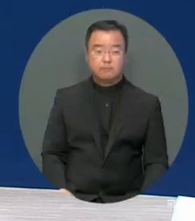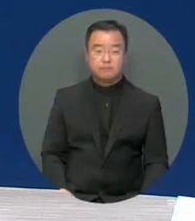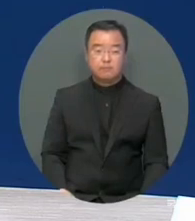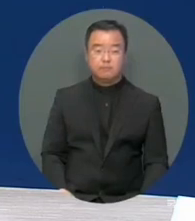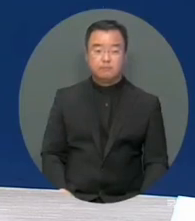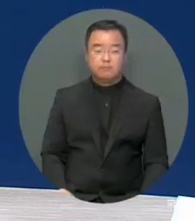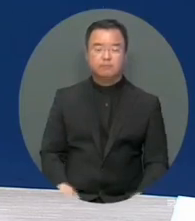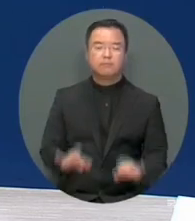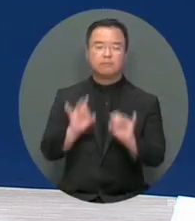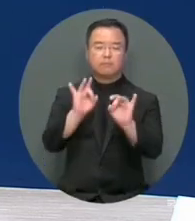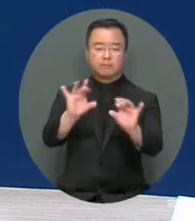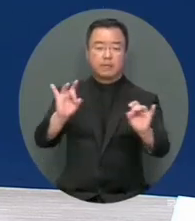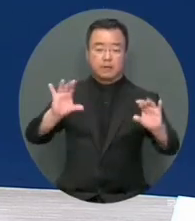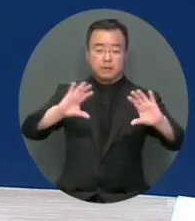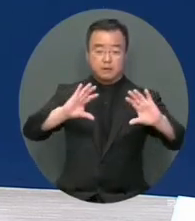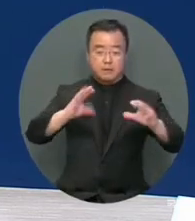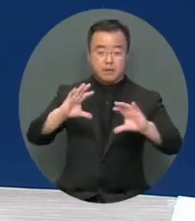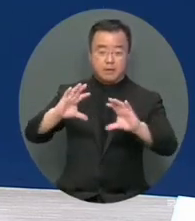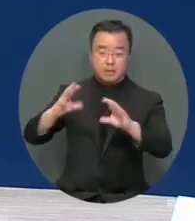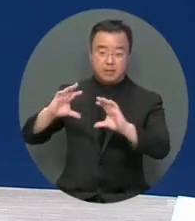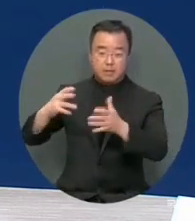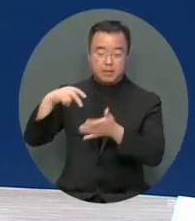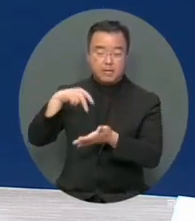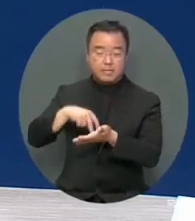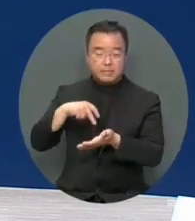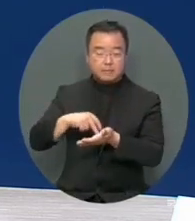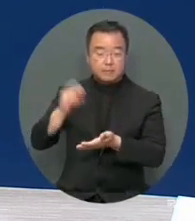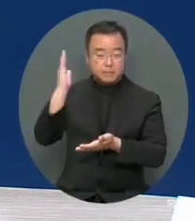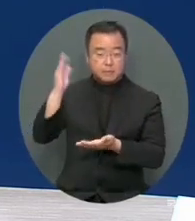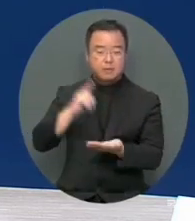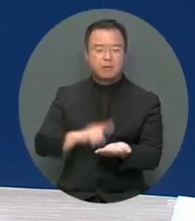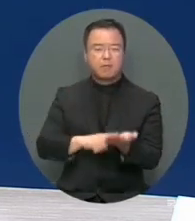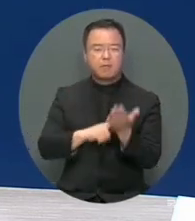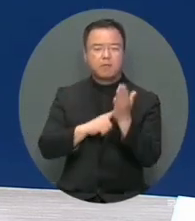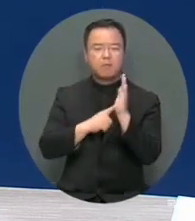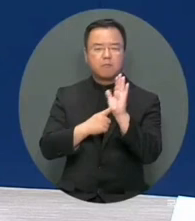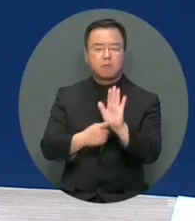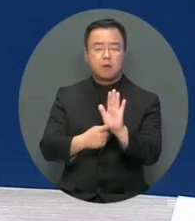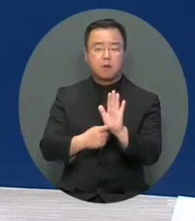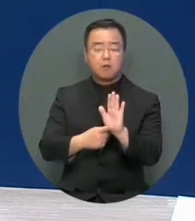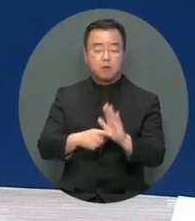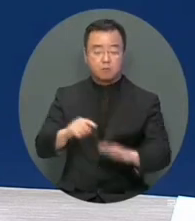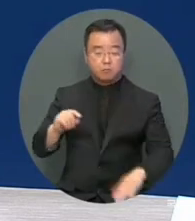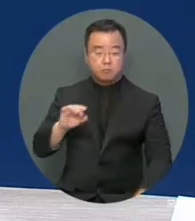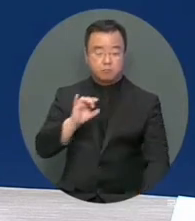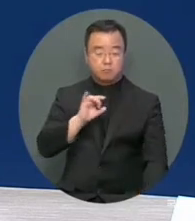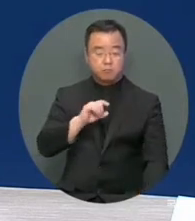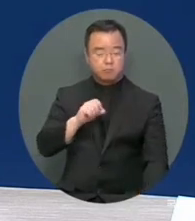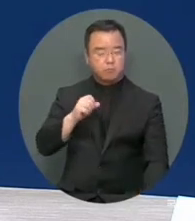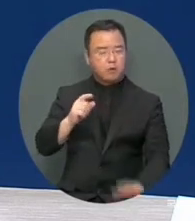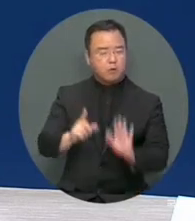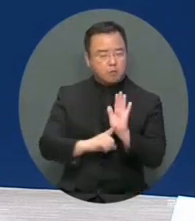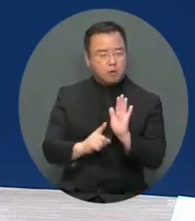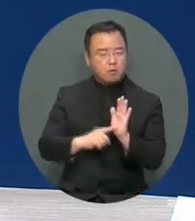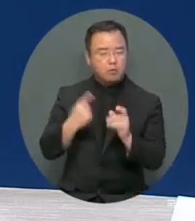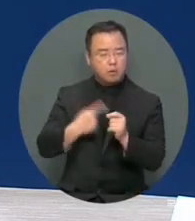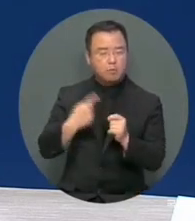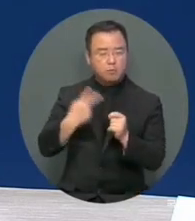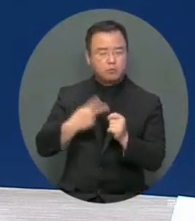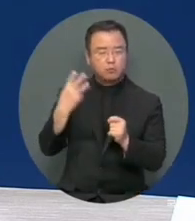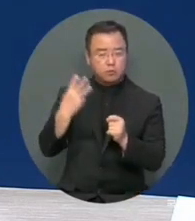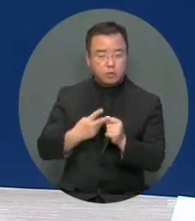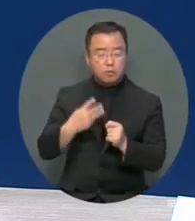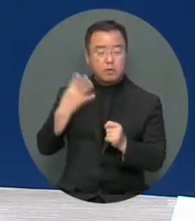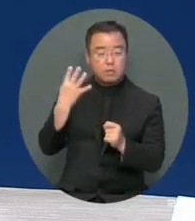이제 각국의 입장 발표를 반복할수록 프레젠테이션을 공식적으로 세 번, 네 번 열어나갈수록 특히